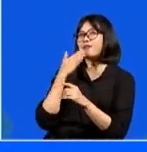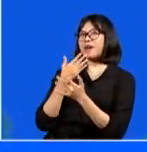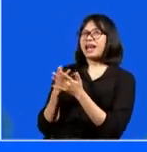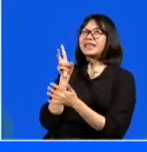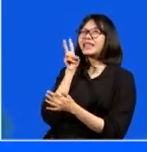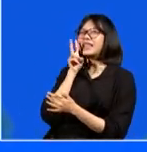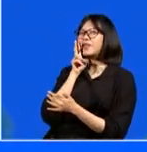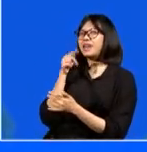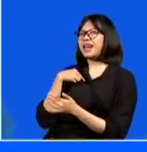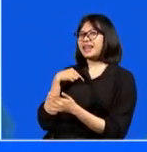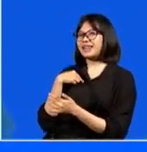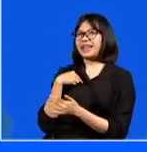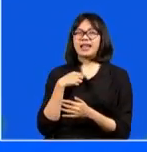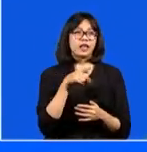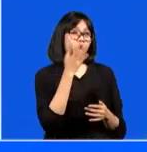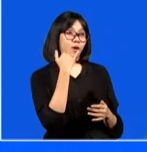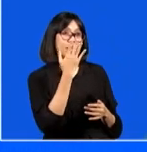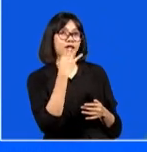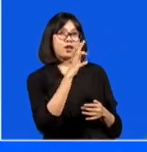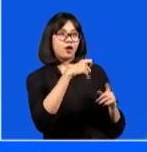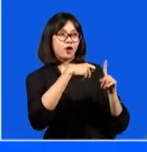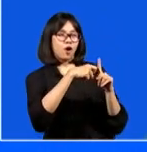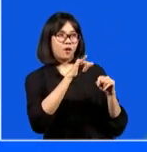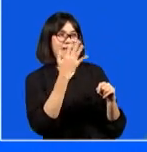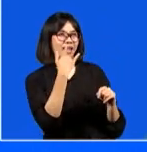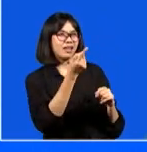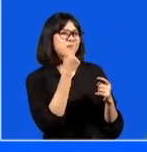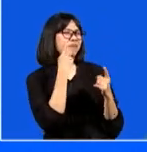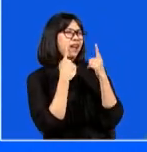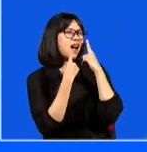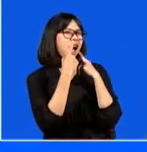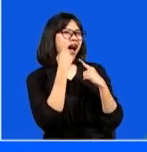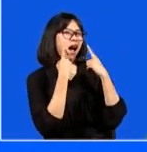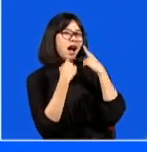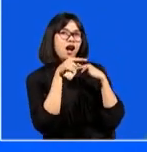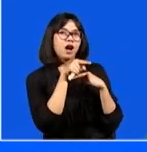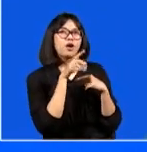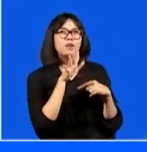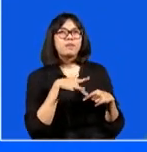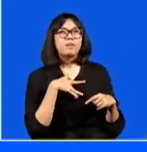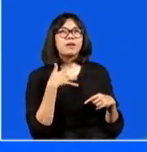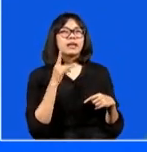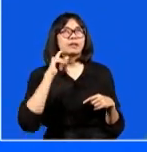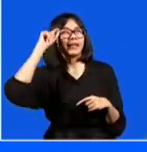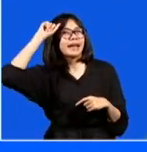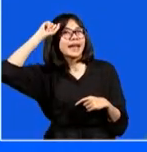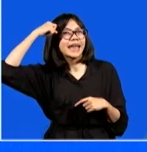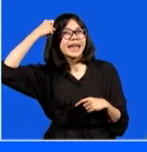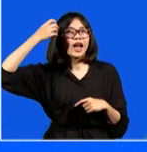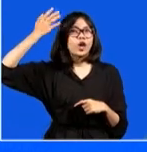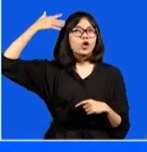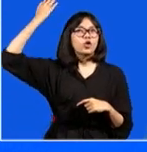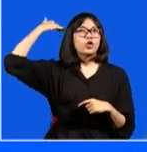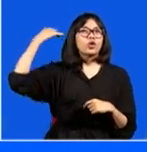saya tadi oke sempat menangis terharu melihat dan juga merasakan serta bernostalgia Bagaimana